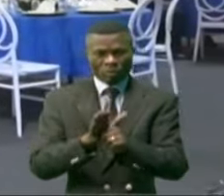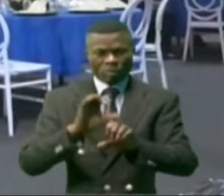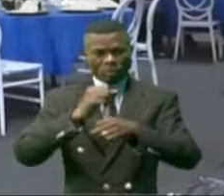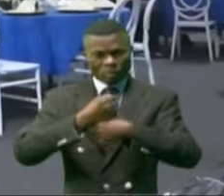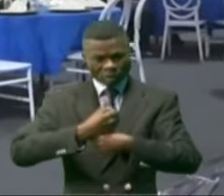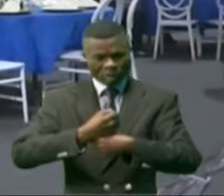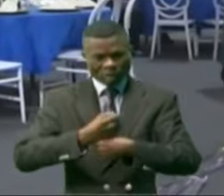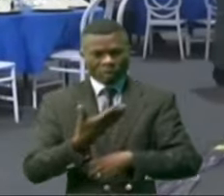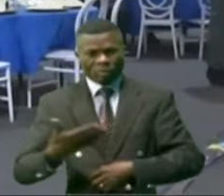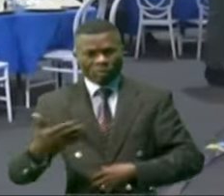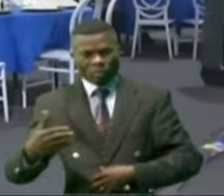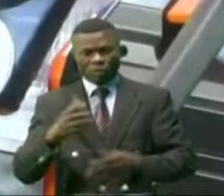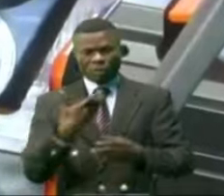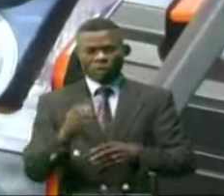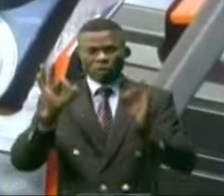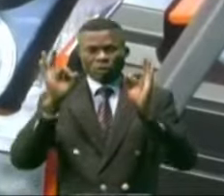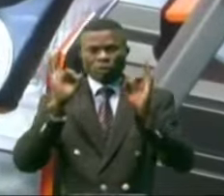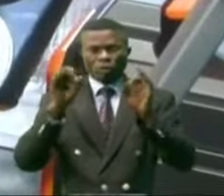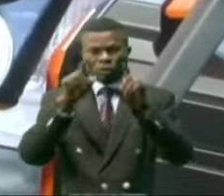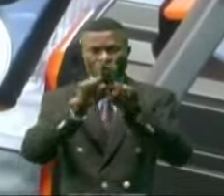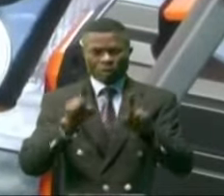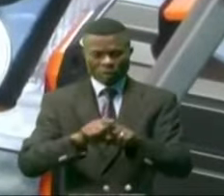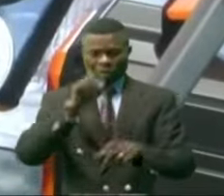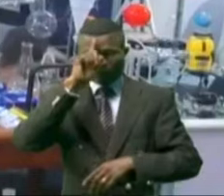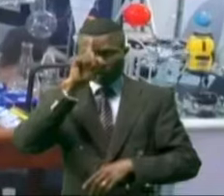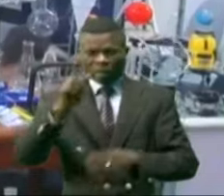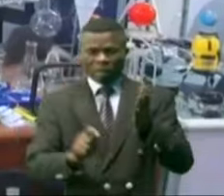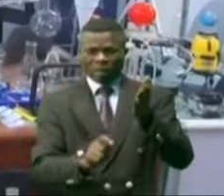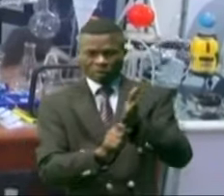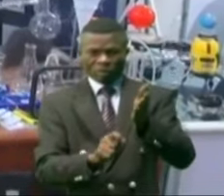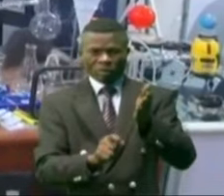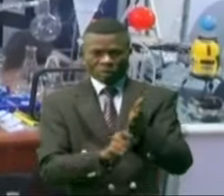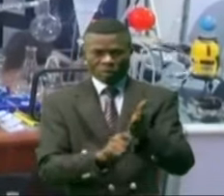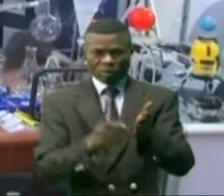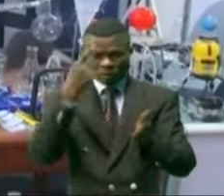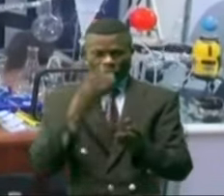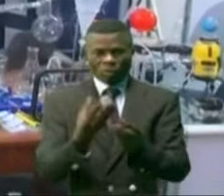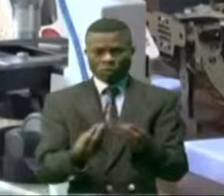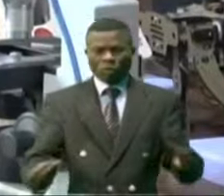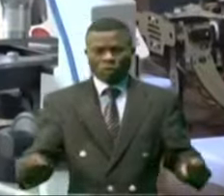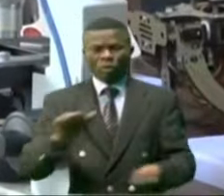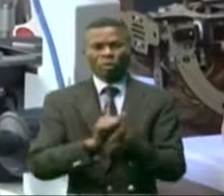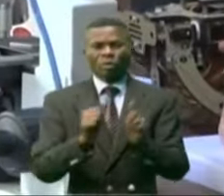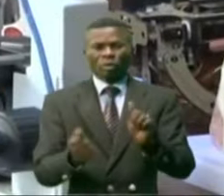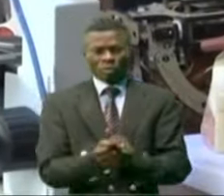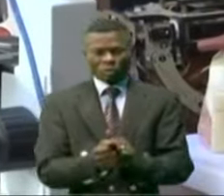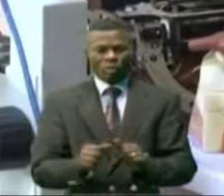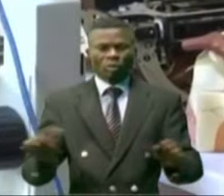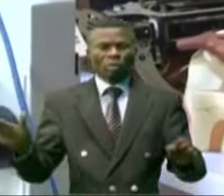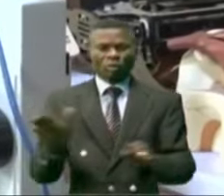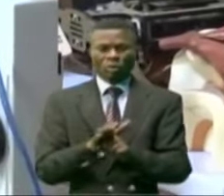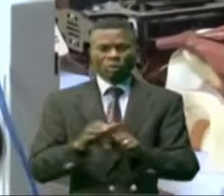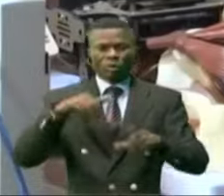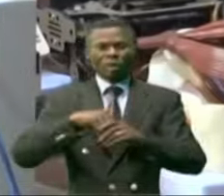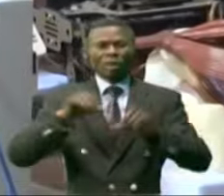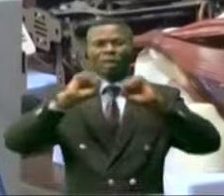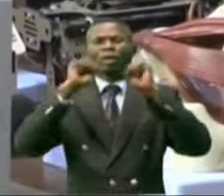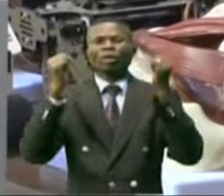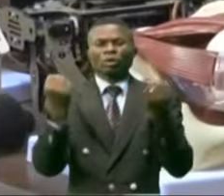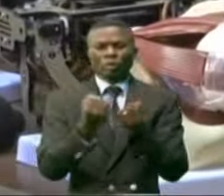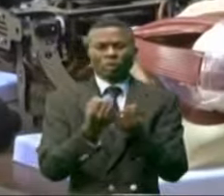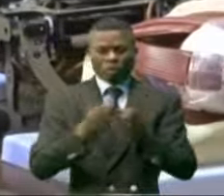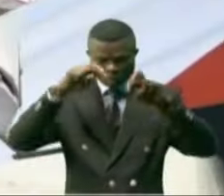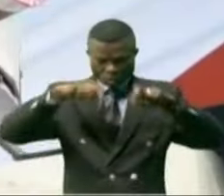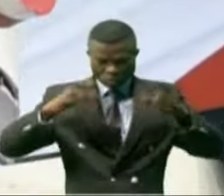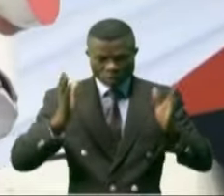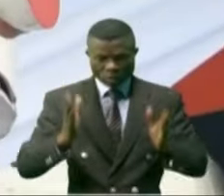créativité, l'innovation et les compétences techniques pour résoudre les problèmes complexes d'une société.